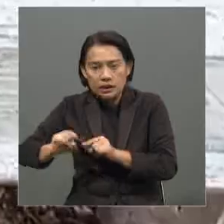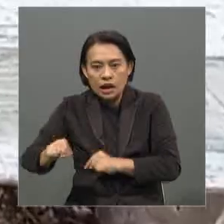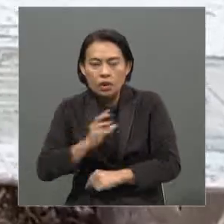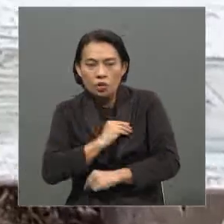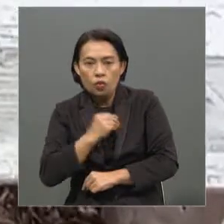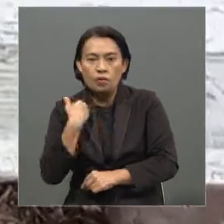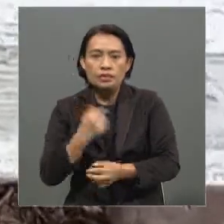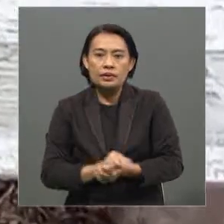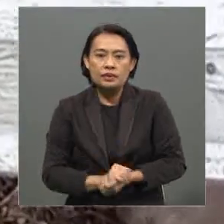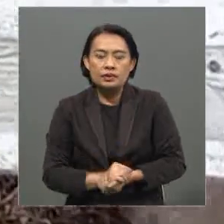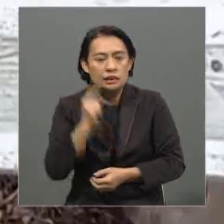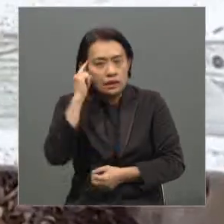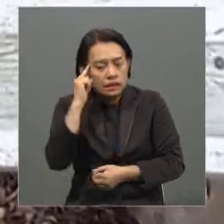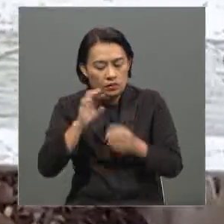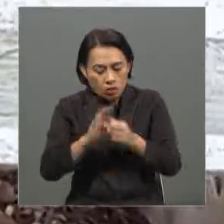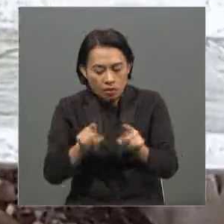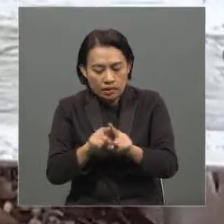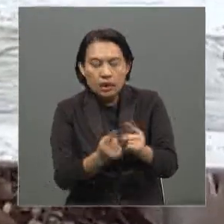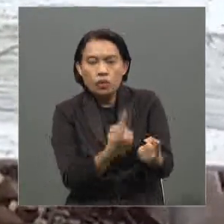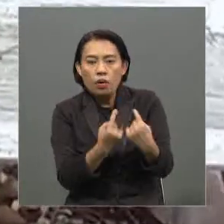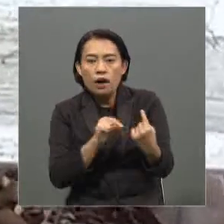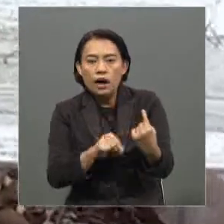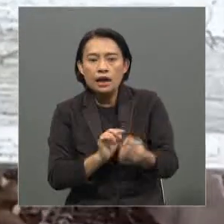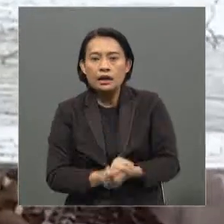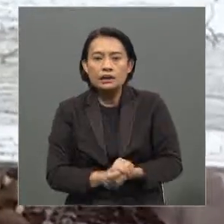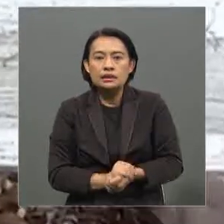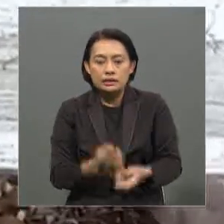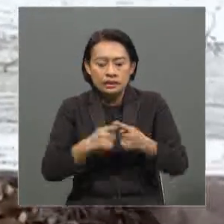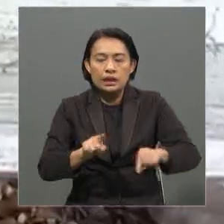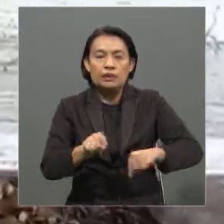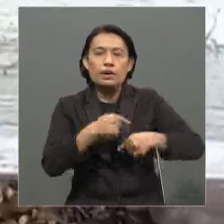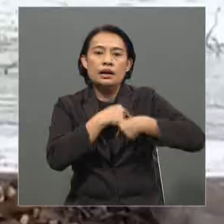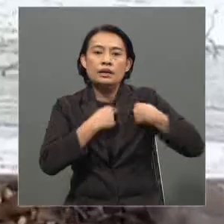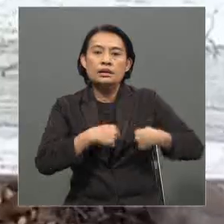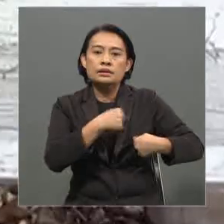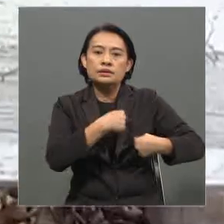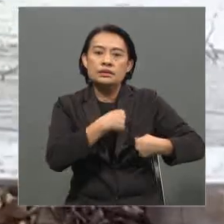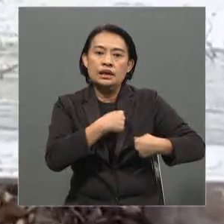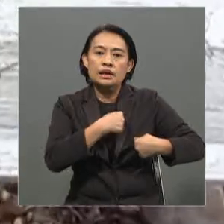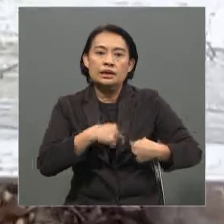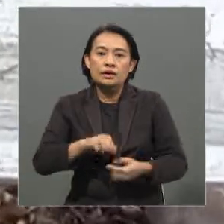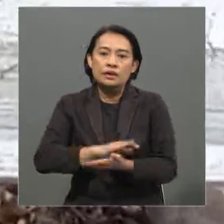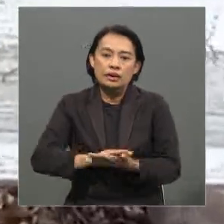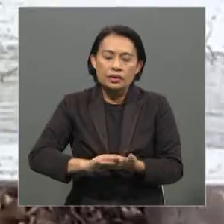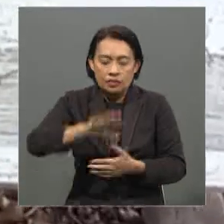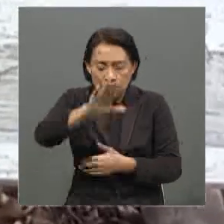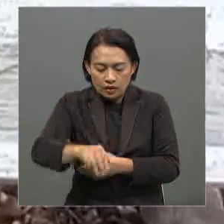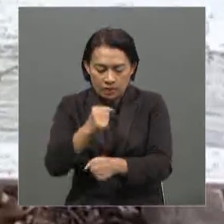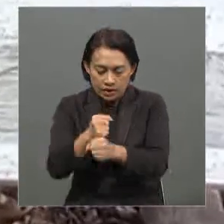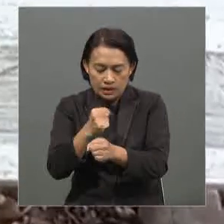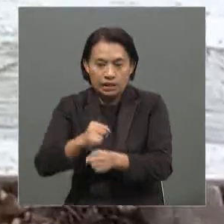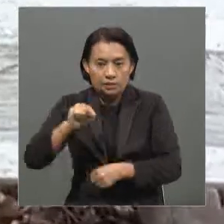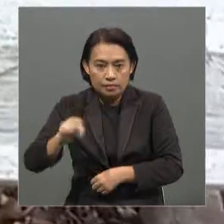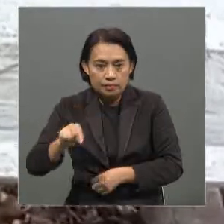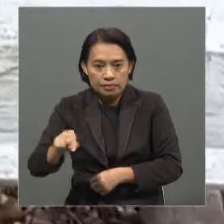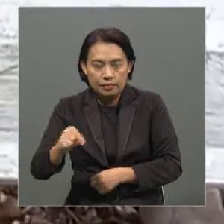เงี้ค่ะก็ก็กลัวจะว่าเหมือนกันแต่ว่ามันมันอะไรล่ะเราเราถือว่าใจเราบริสุทธิ์นะเรามาทำเ่าทุก